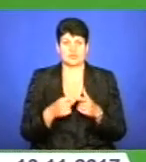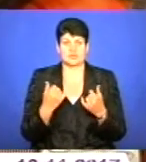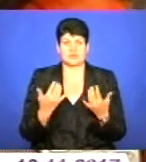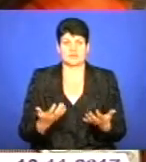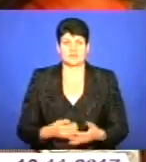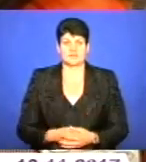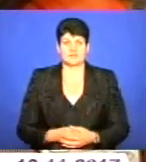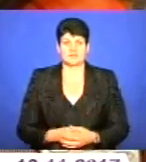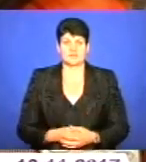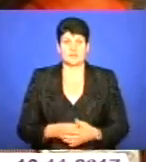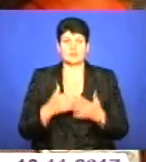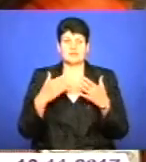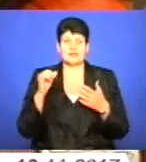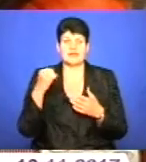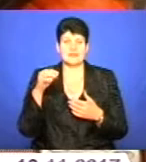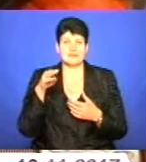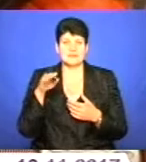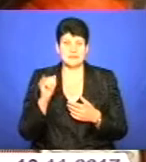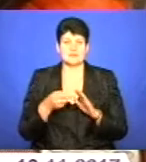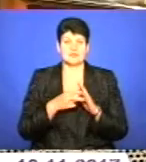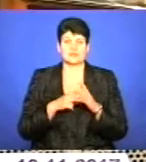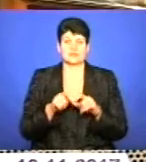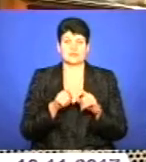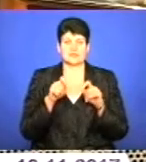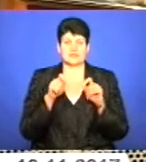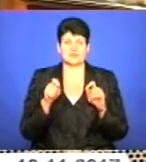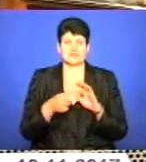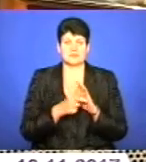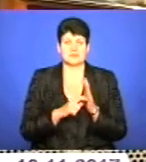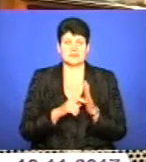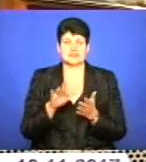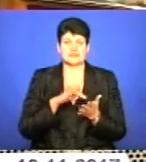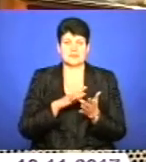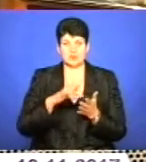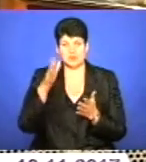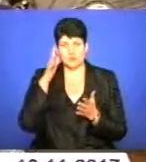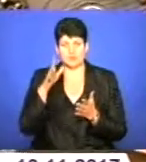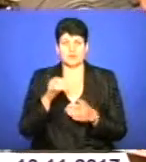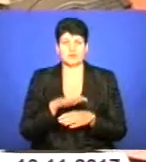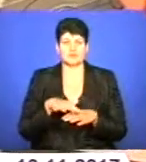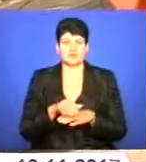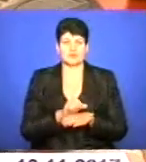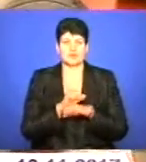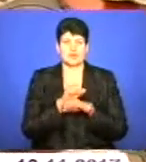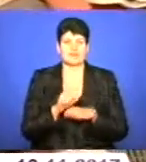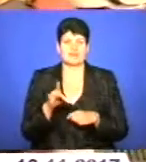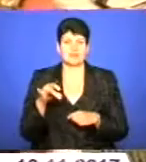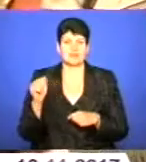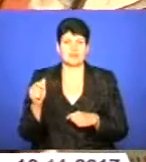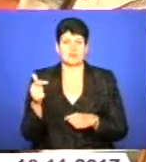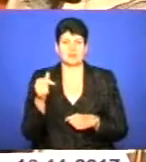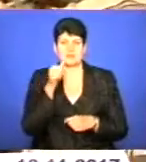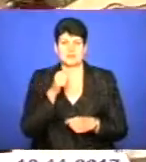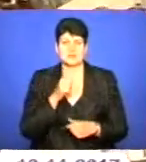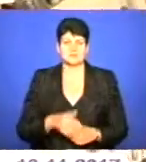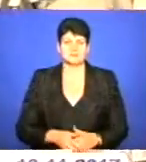сучасні. Музей IT планують відкрити у приміщенні Центру науки на площі Героїв Євромайдану у грудні. Тарас Бурак, Василь